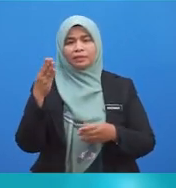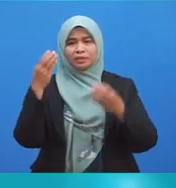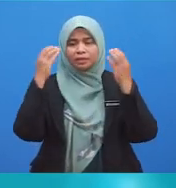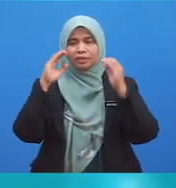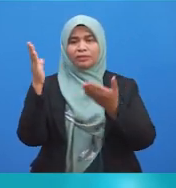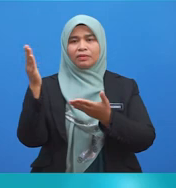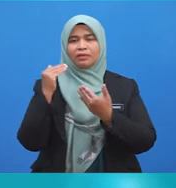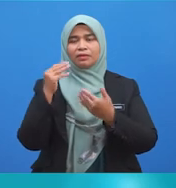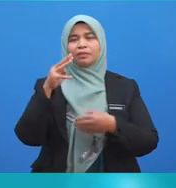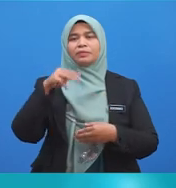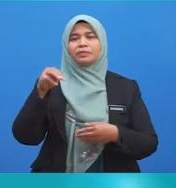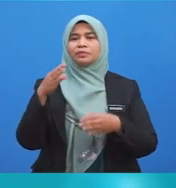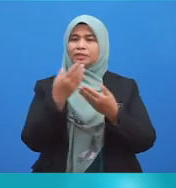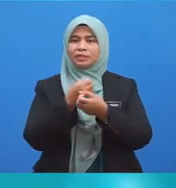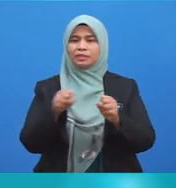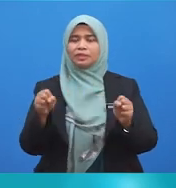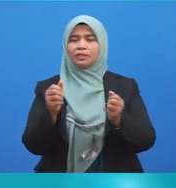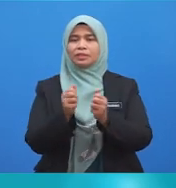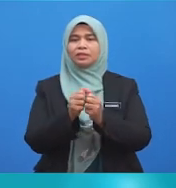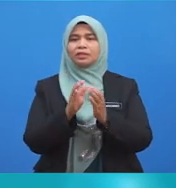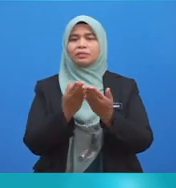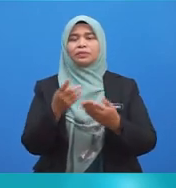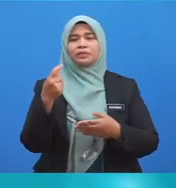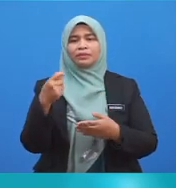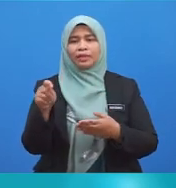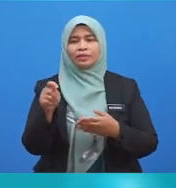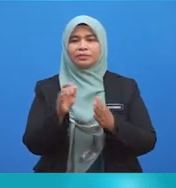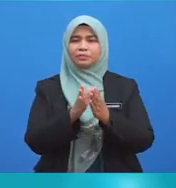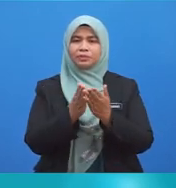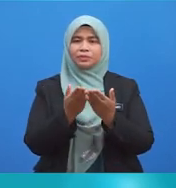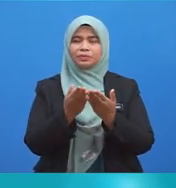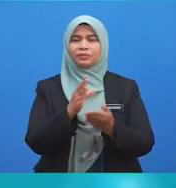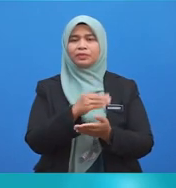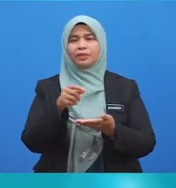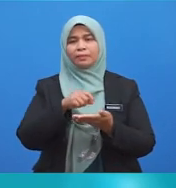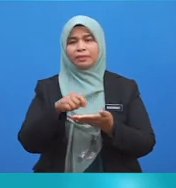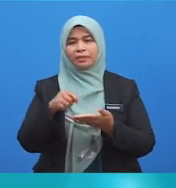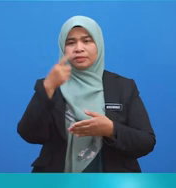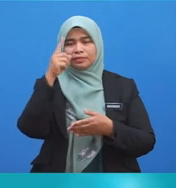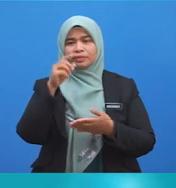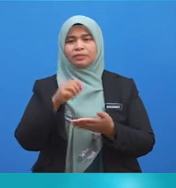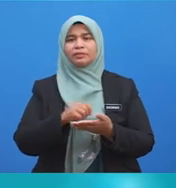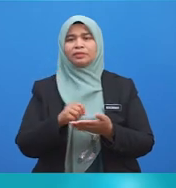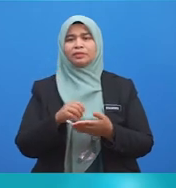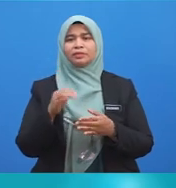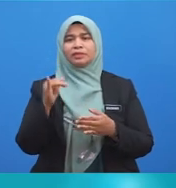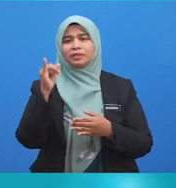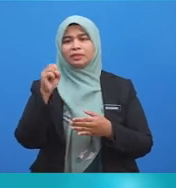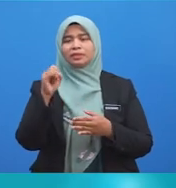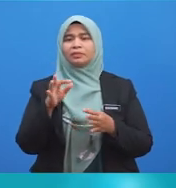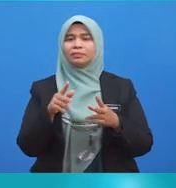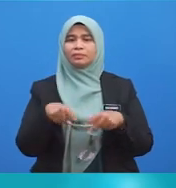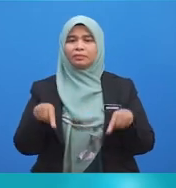harap murid-murid telah bersedia dengan buku teks, buku catatan serta pen untuk mencatat